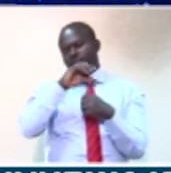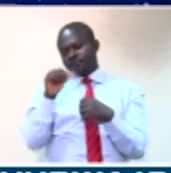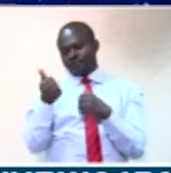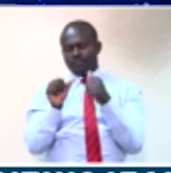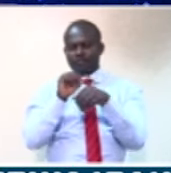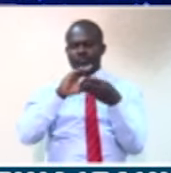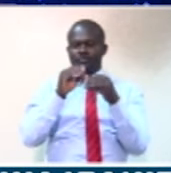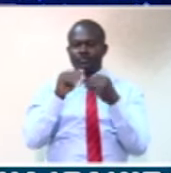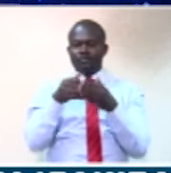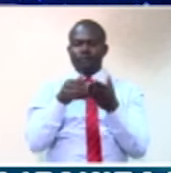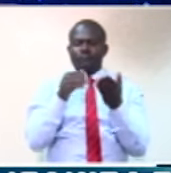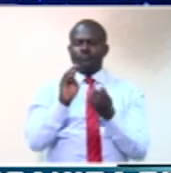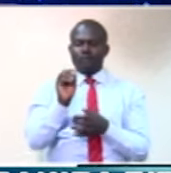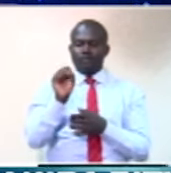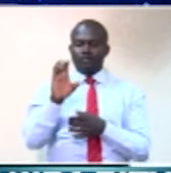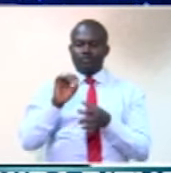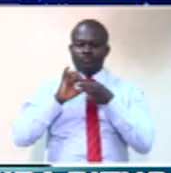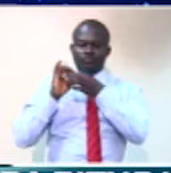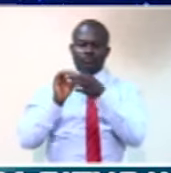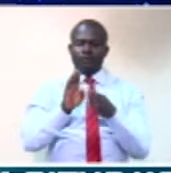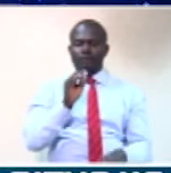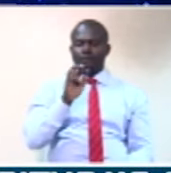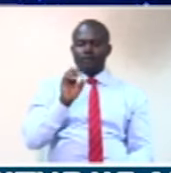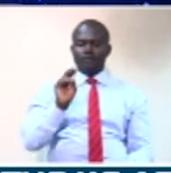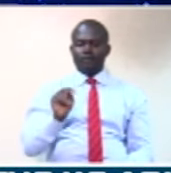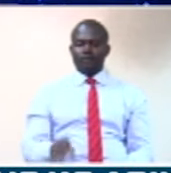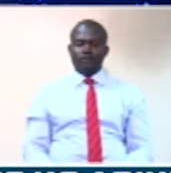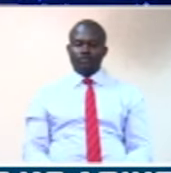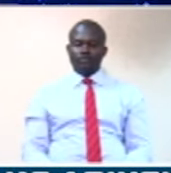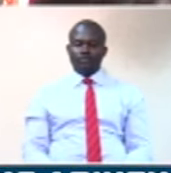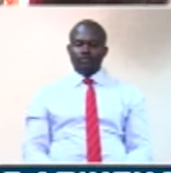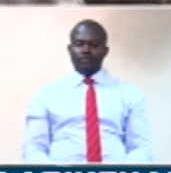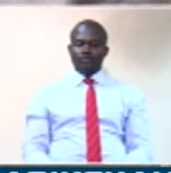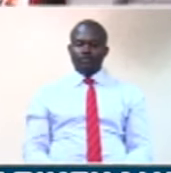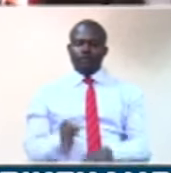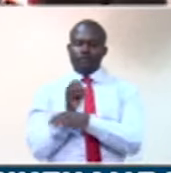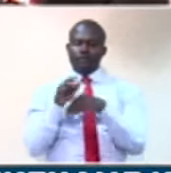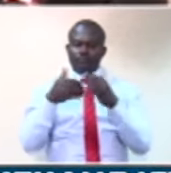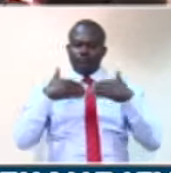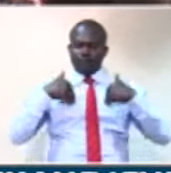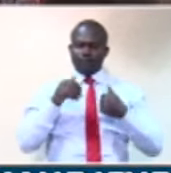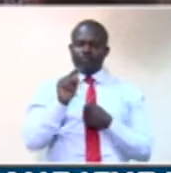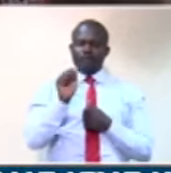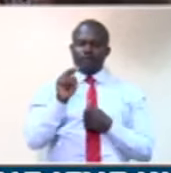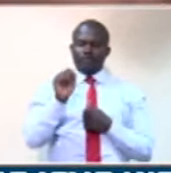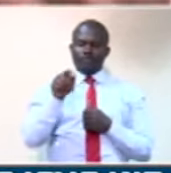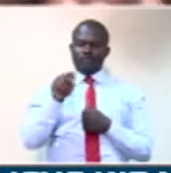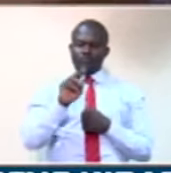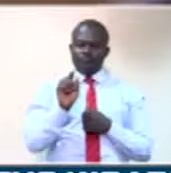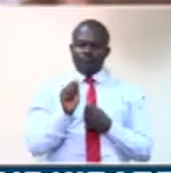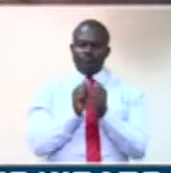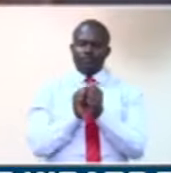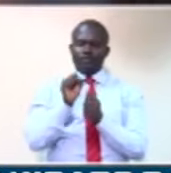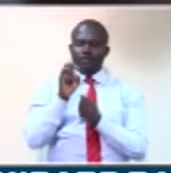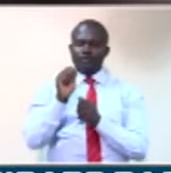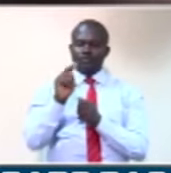iyi nkuru turabyizwa na Bosco Kwizera afatanyije na Byron Ndayambashe. Abajyana b'ubuzima Kanakuze Mesiana na Semana Jumapili wa mujyi